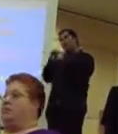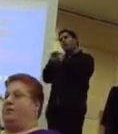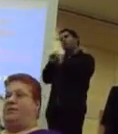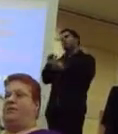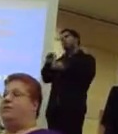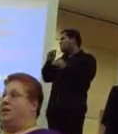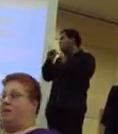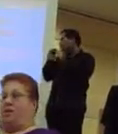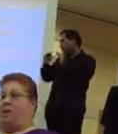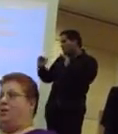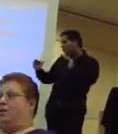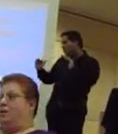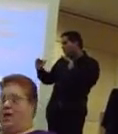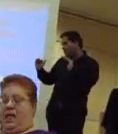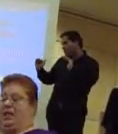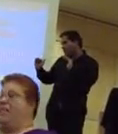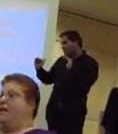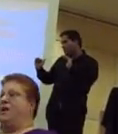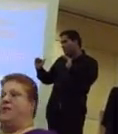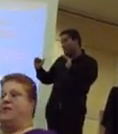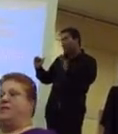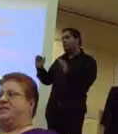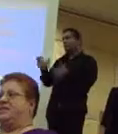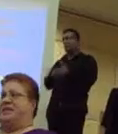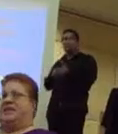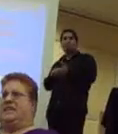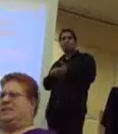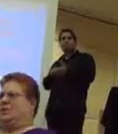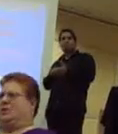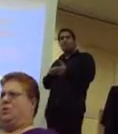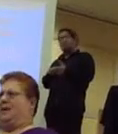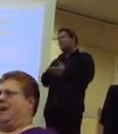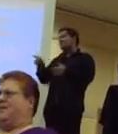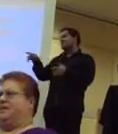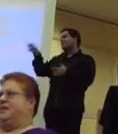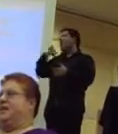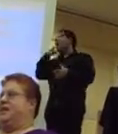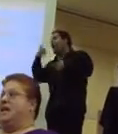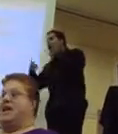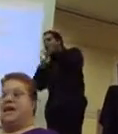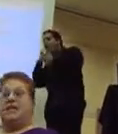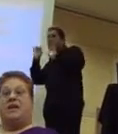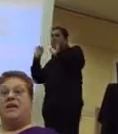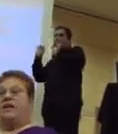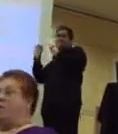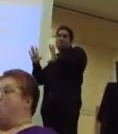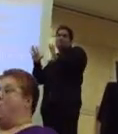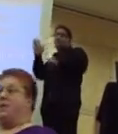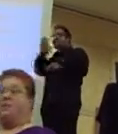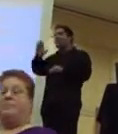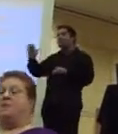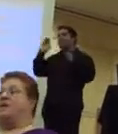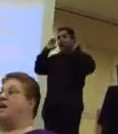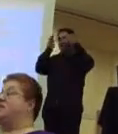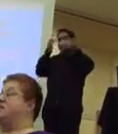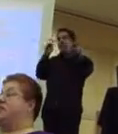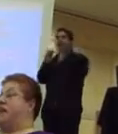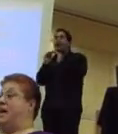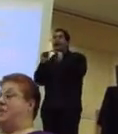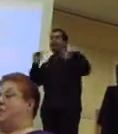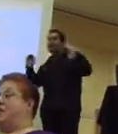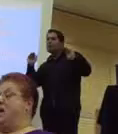έχουν μανιωτραπευτεί το ένα με το άλλο, δεν έχουν τσιρίξει, μουρλιάξει. Ήτανε όλα τα